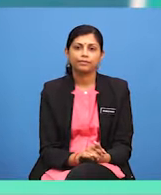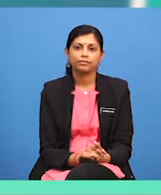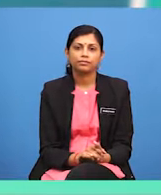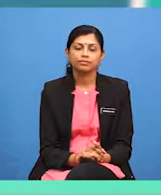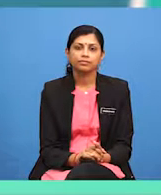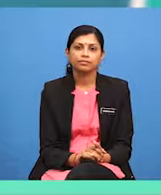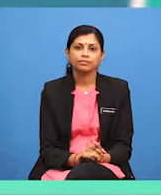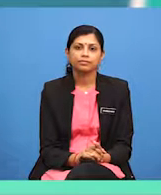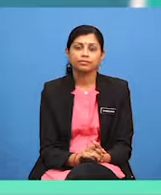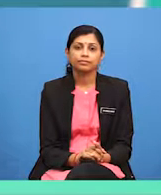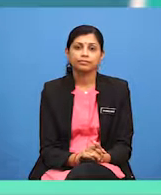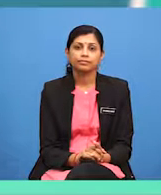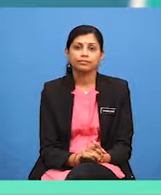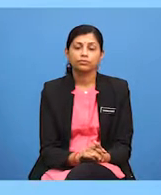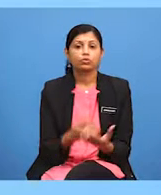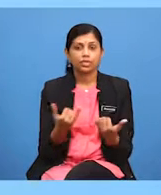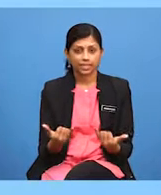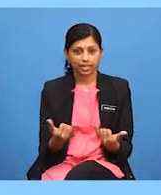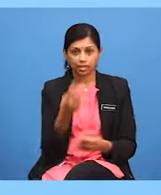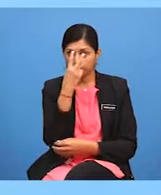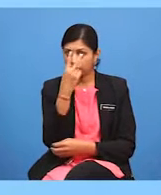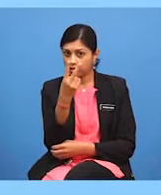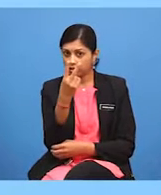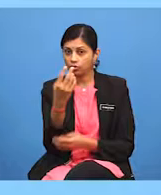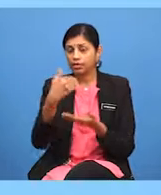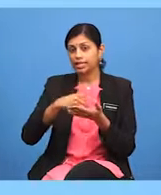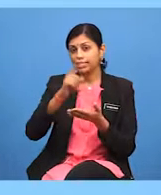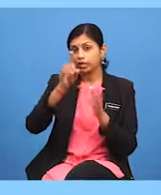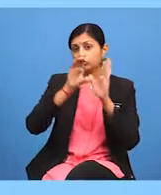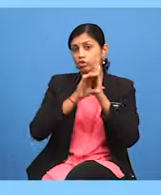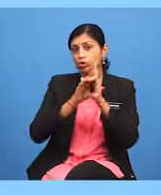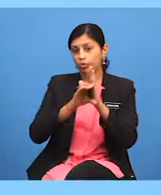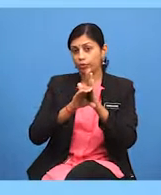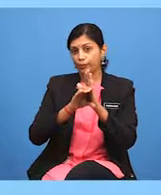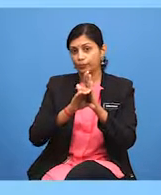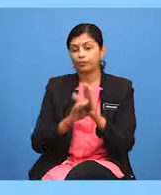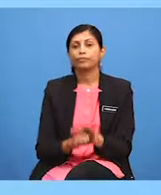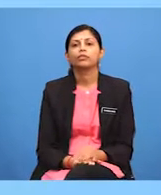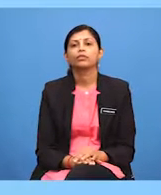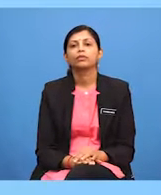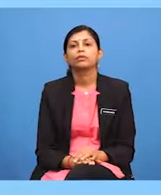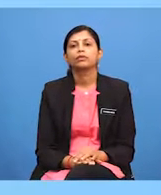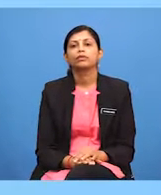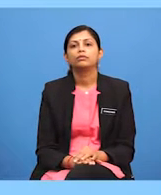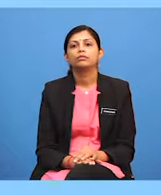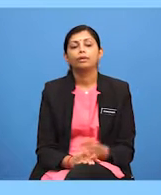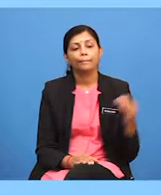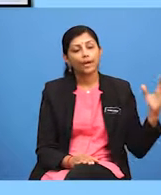Murid-murid, cuba kita lihat pula situasi seterusnya jika daya